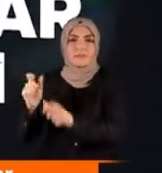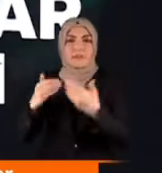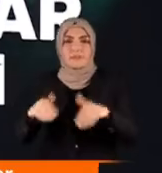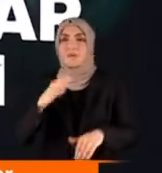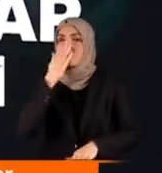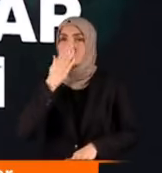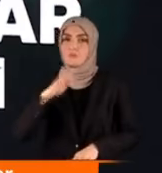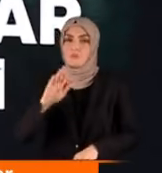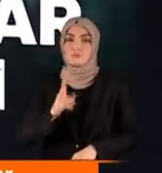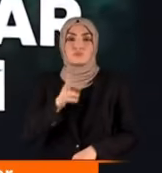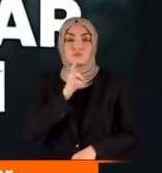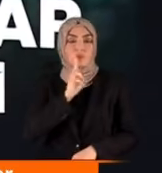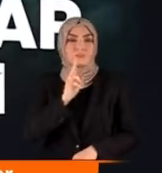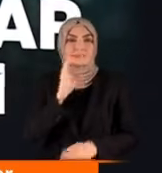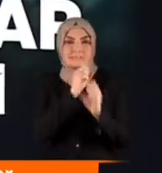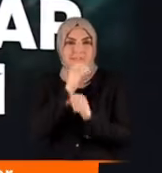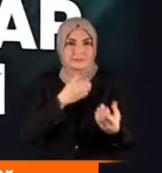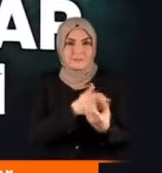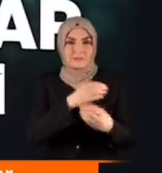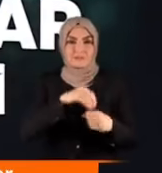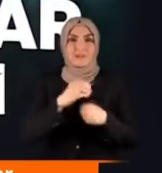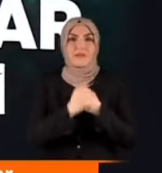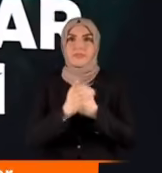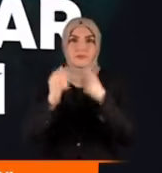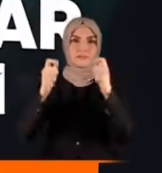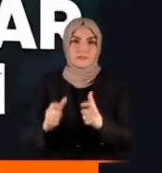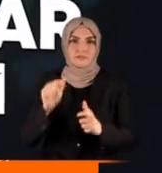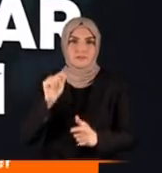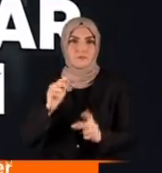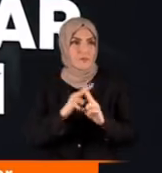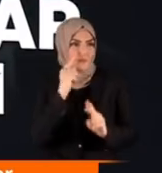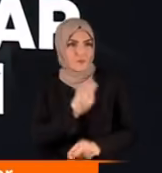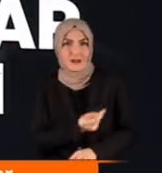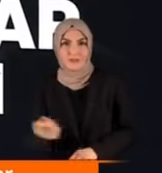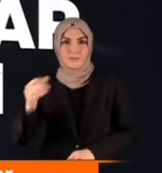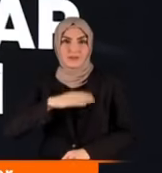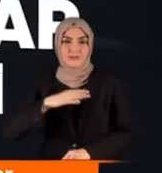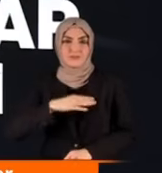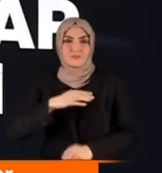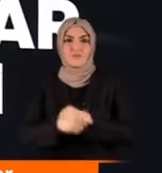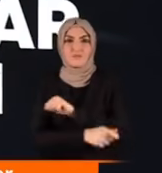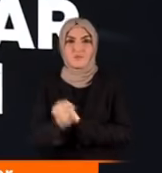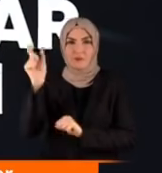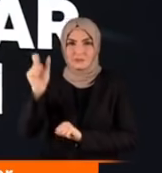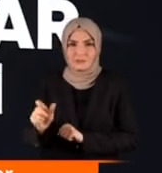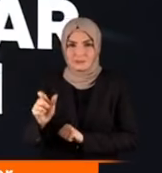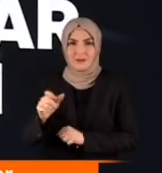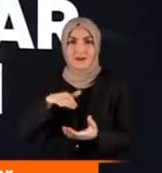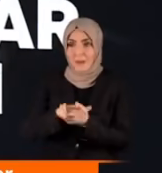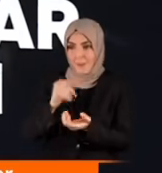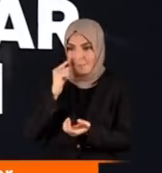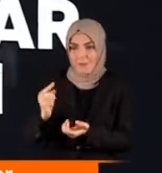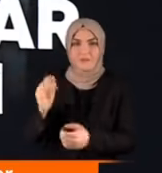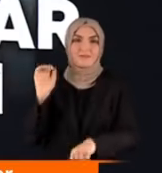ve Kocaeli değildi polislerden kaçmak isteyen kumarbazlar dan birini ayakkabılarıyla vermişti polisleri bile